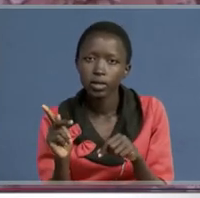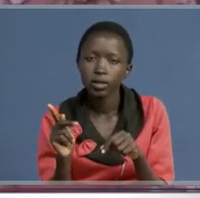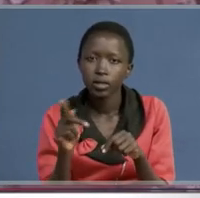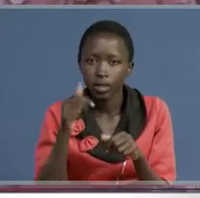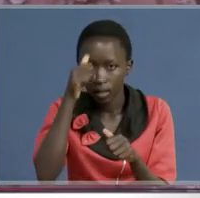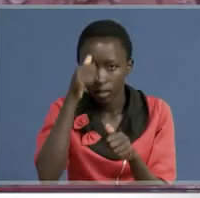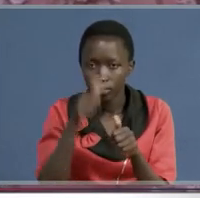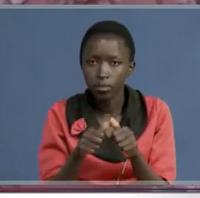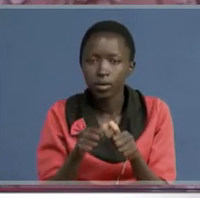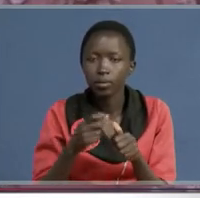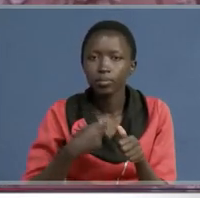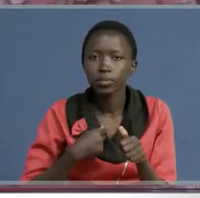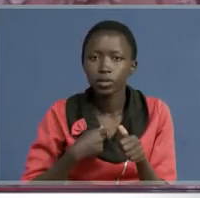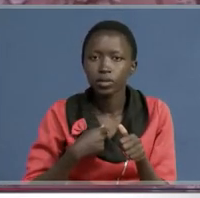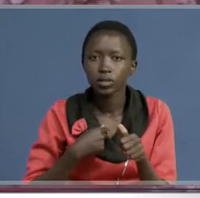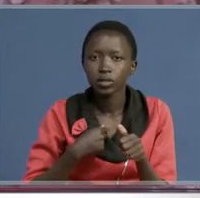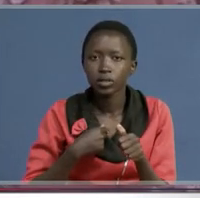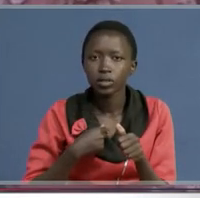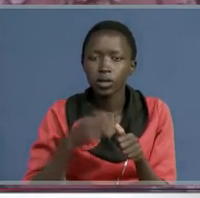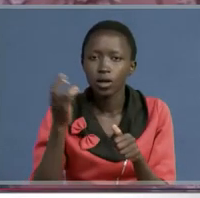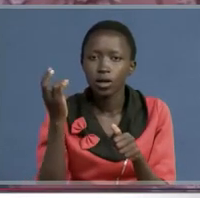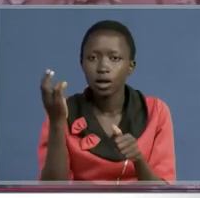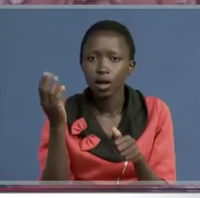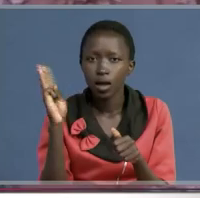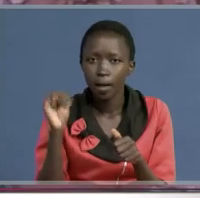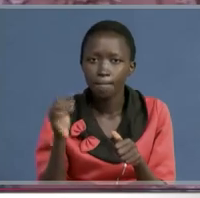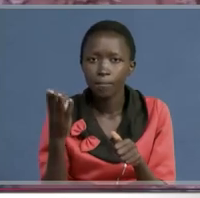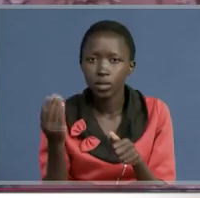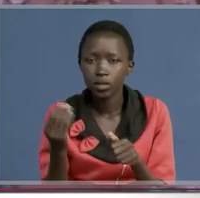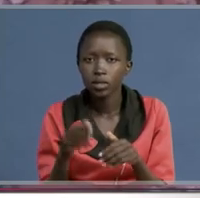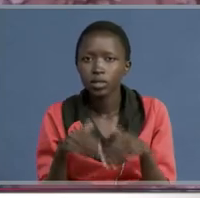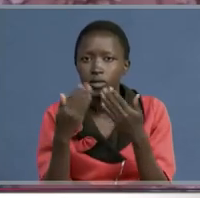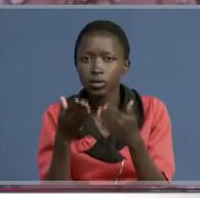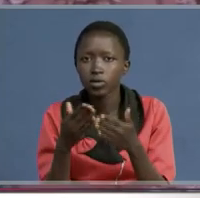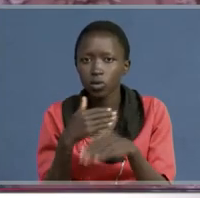also remember me sir, what you M-Pesa, I gave out all M-Pesa.